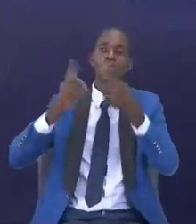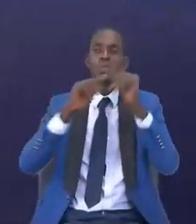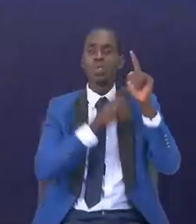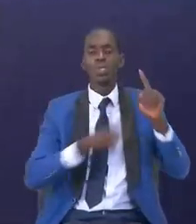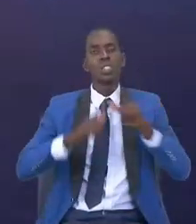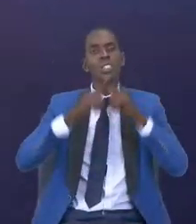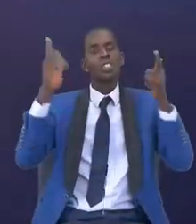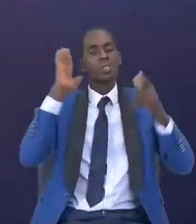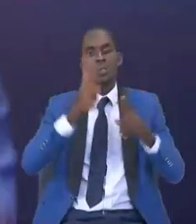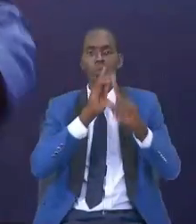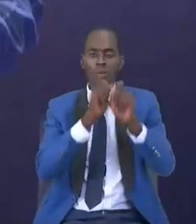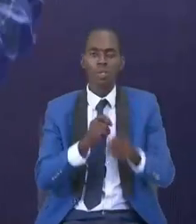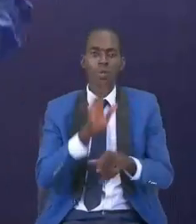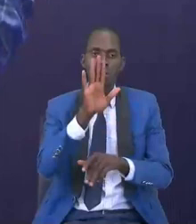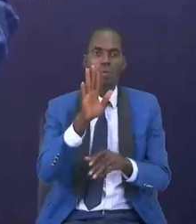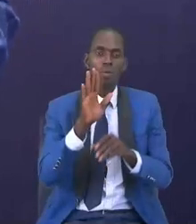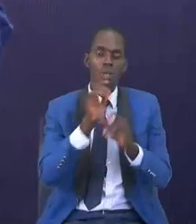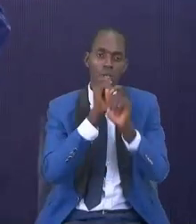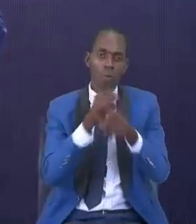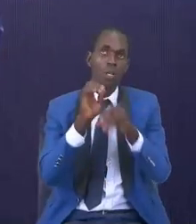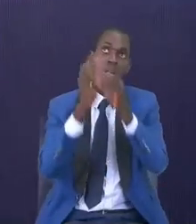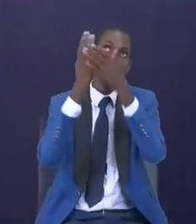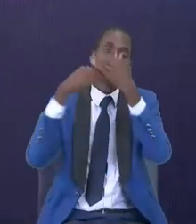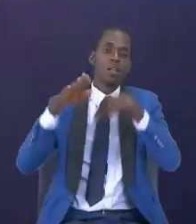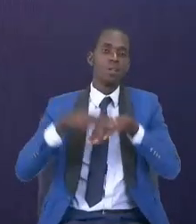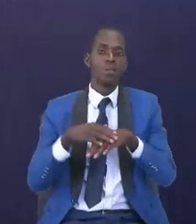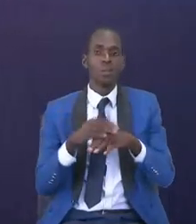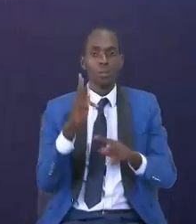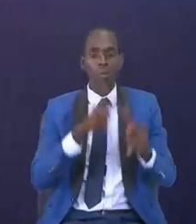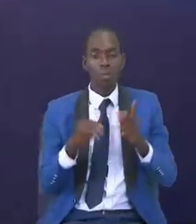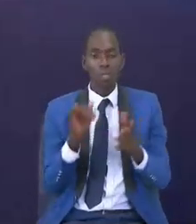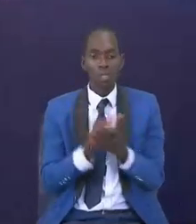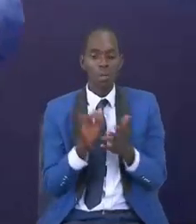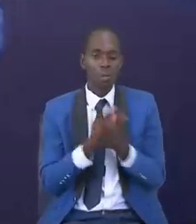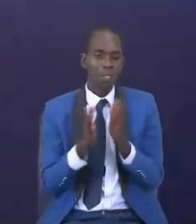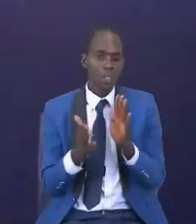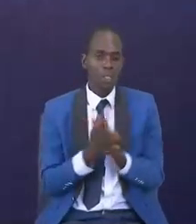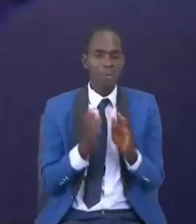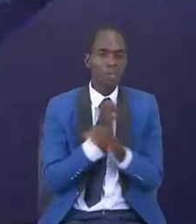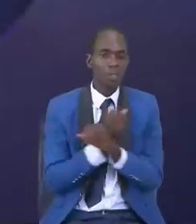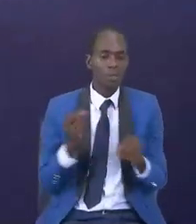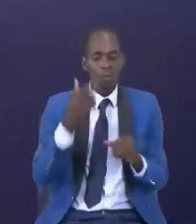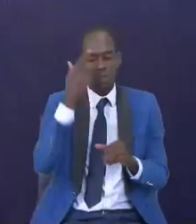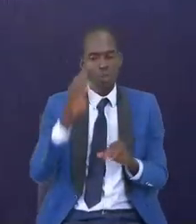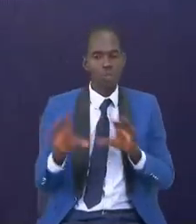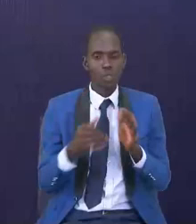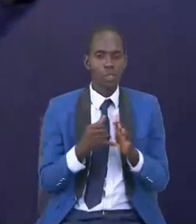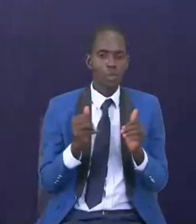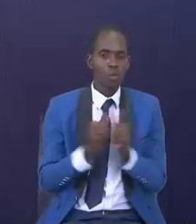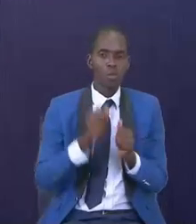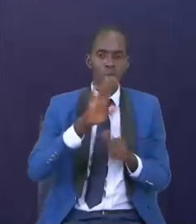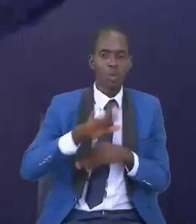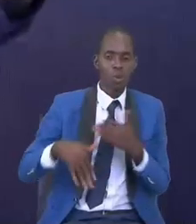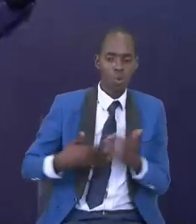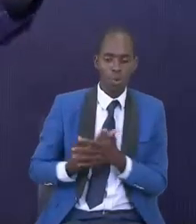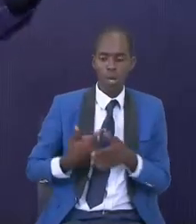ciel. Ceux-là qui ont été convertis, parce que tu le fais volontairement de tout ton cœur. Et ces gens-là, maintenant,